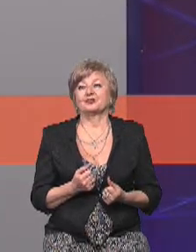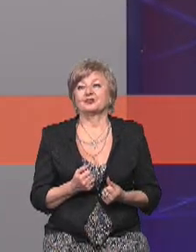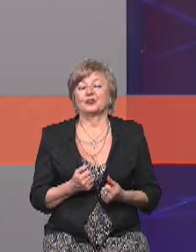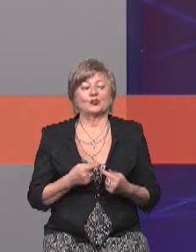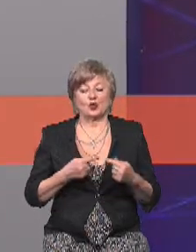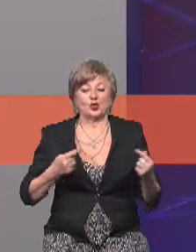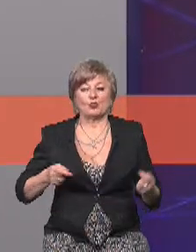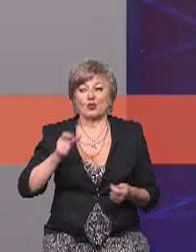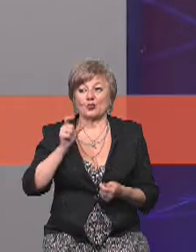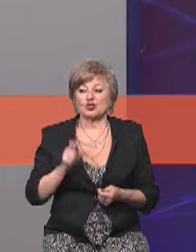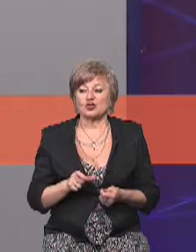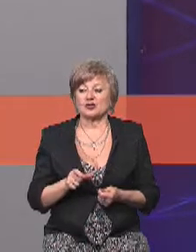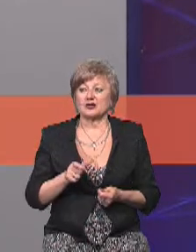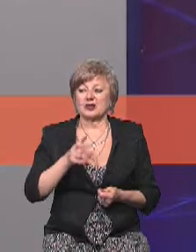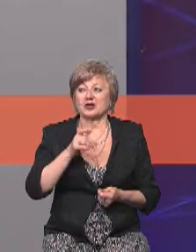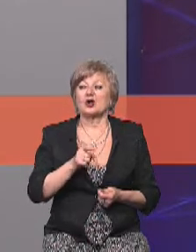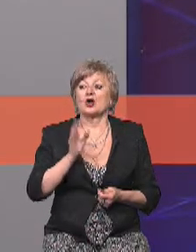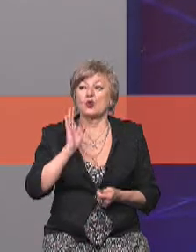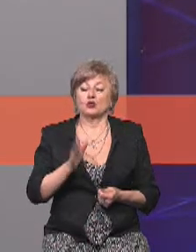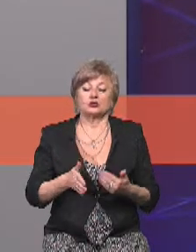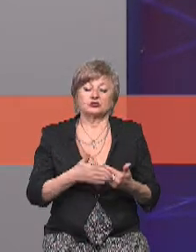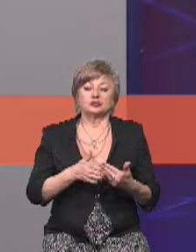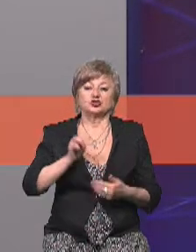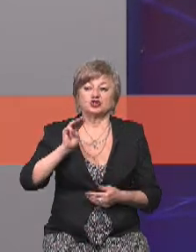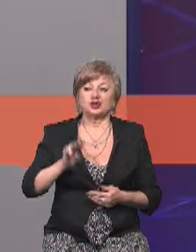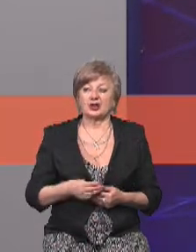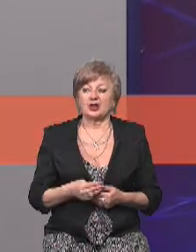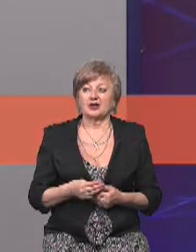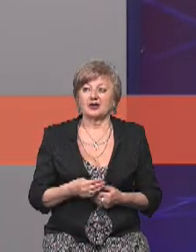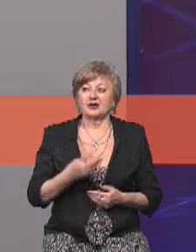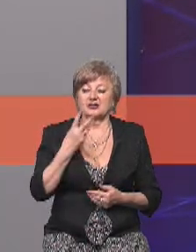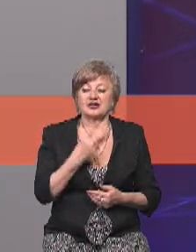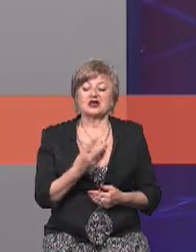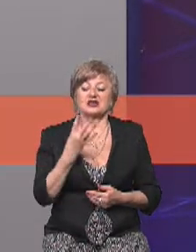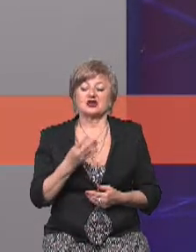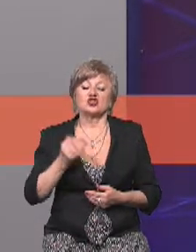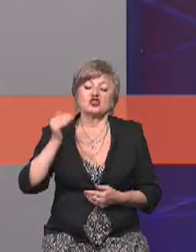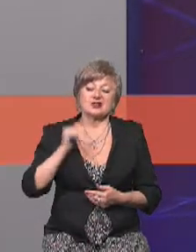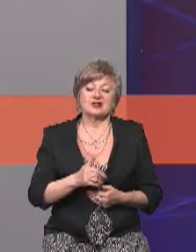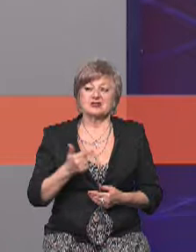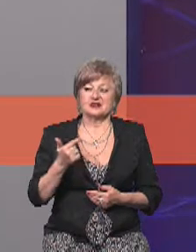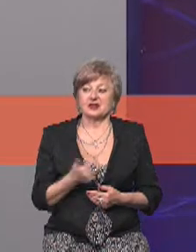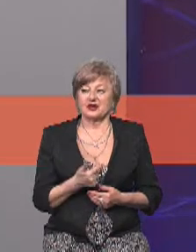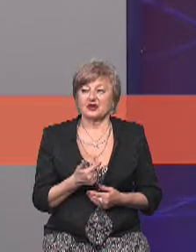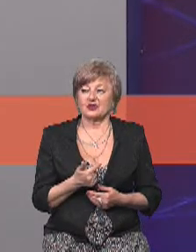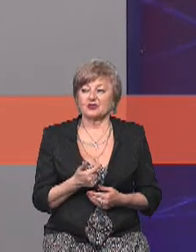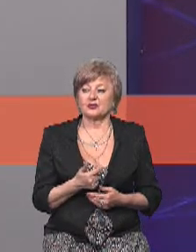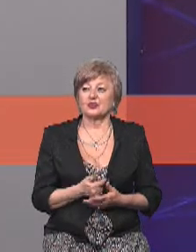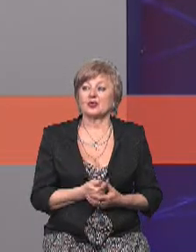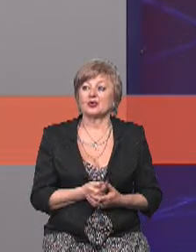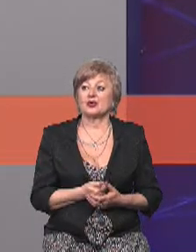будь-кому, це буде накладення штрафу 34 тисячі гривень, 2 тисячі неоподаткованих